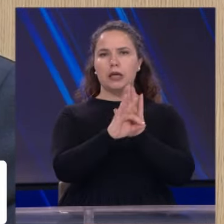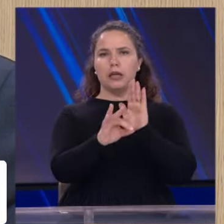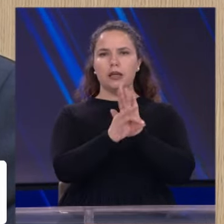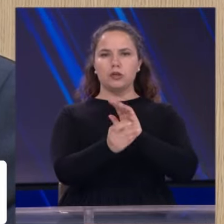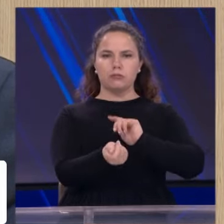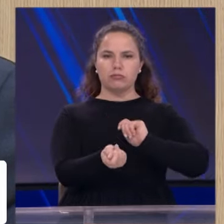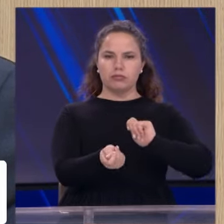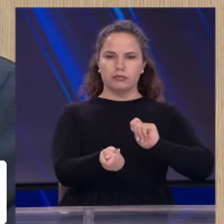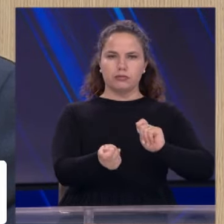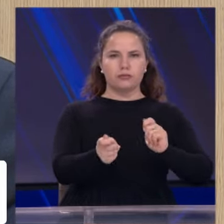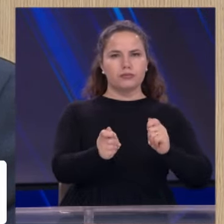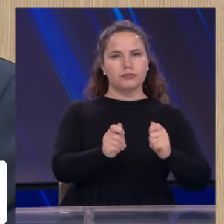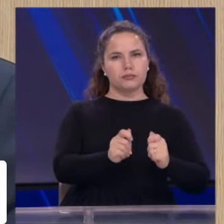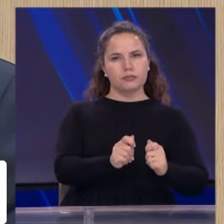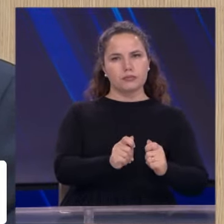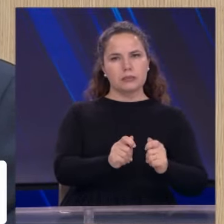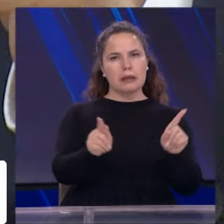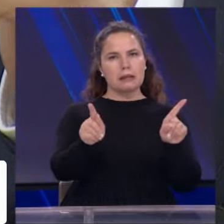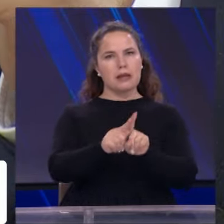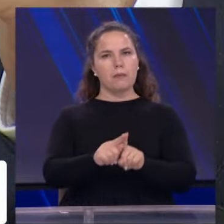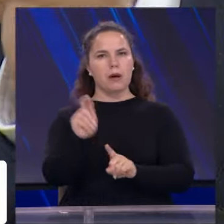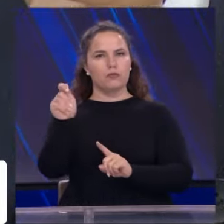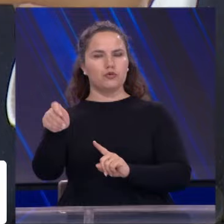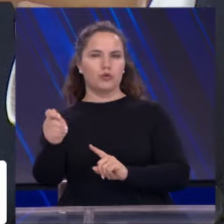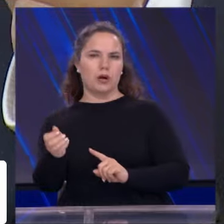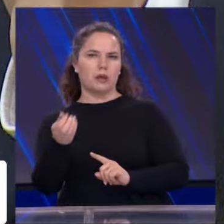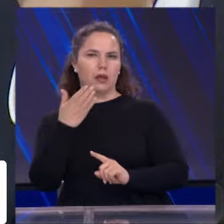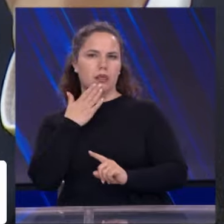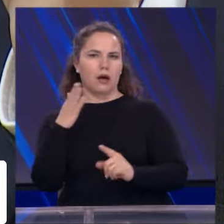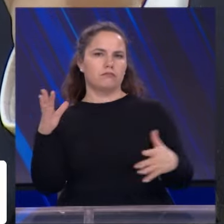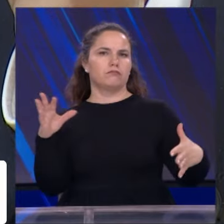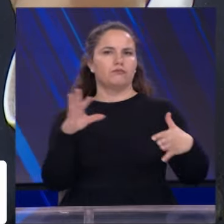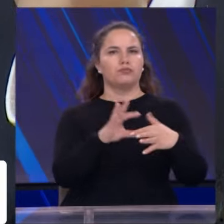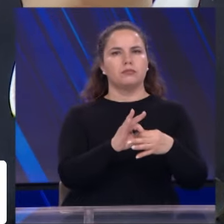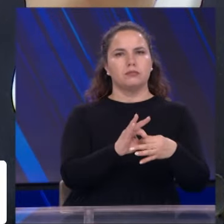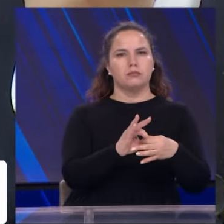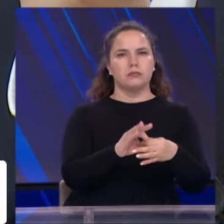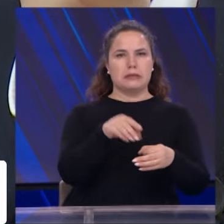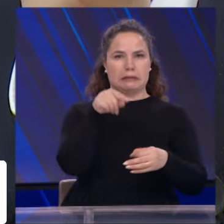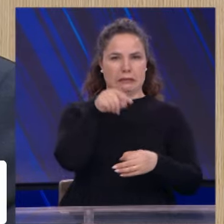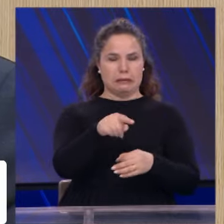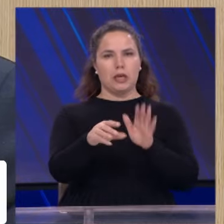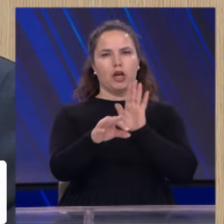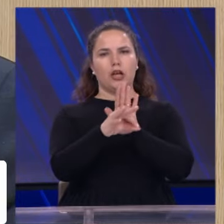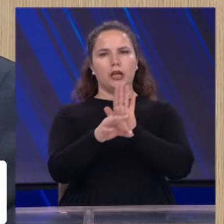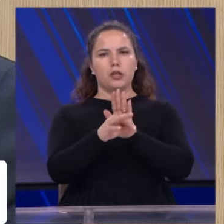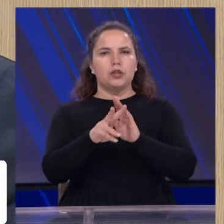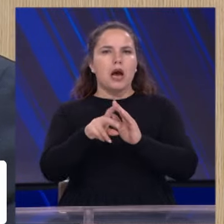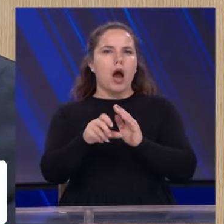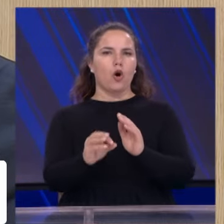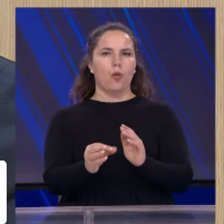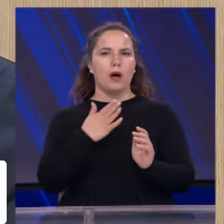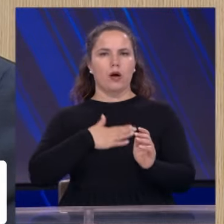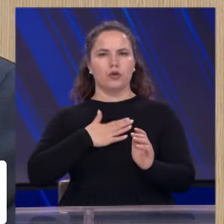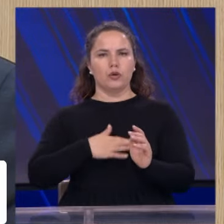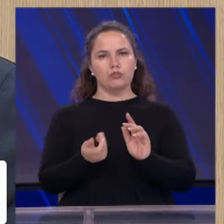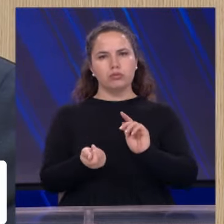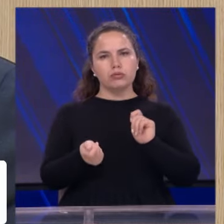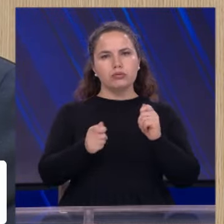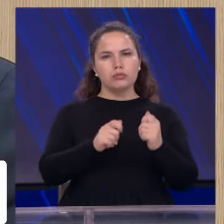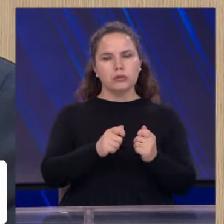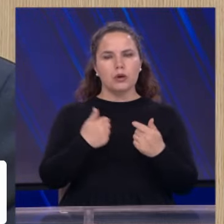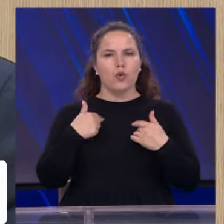vendimit të gjykatës kushtetuese në lidhje me këtë çështje, përmbush ato boshllëqe të kodit zgjedhor, të cilat i ka evidentuar